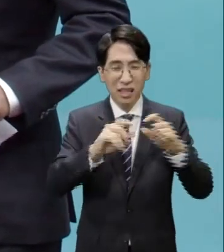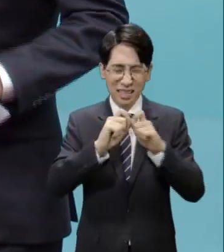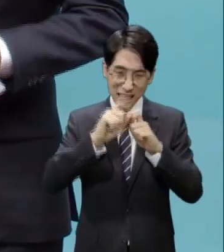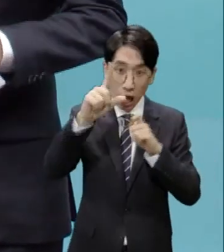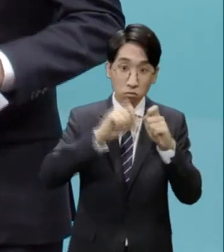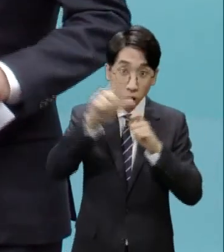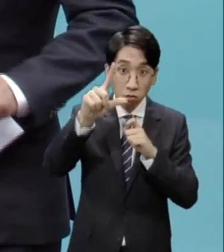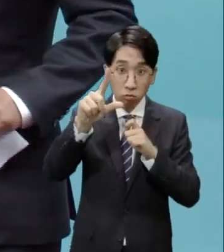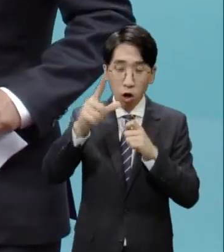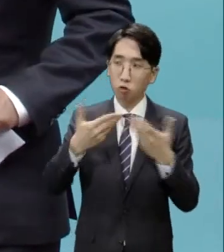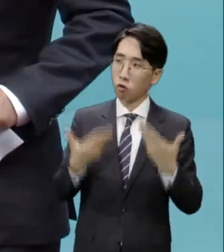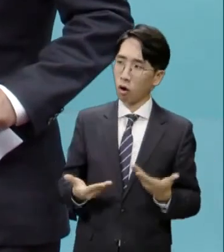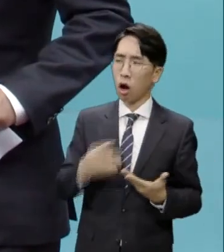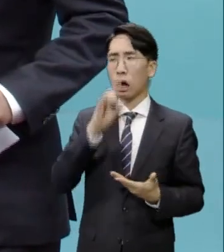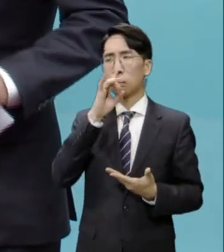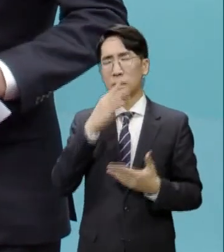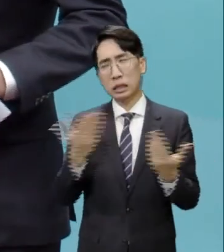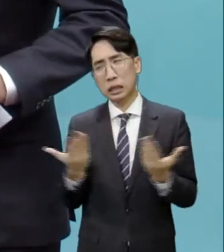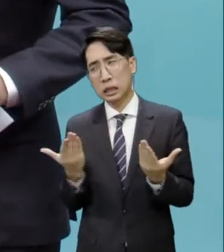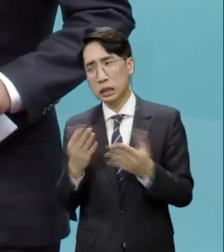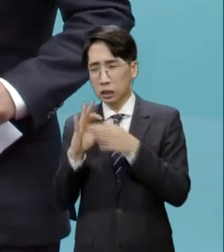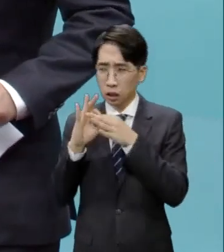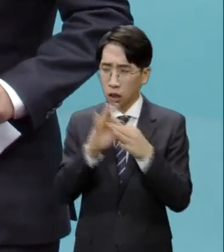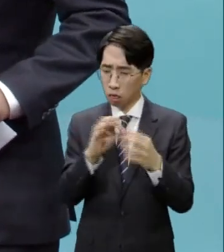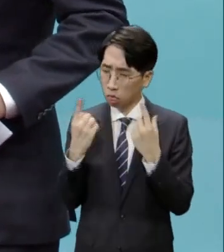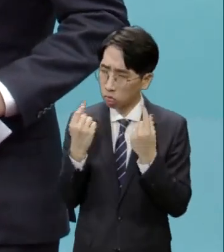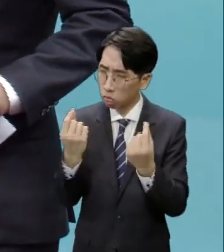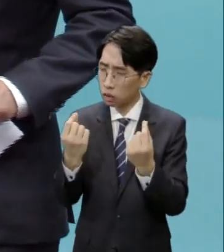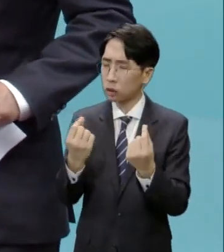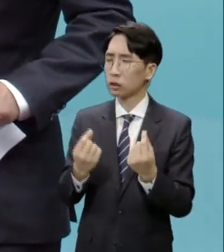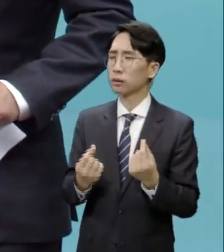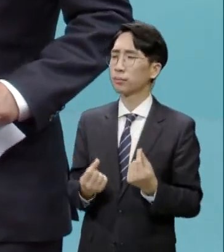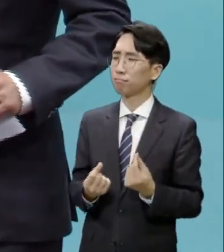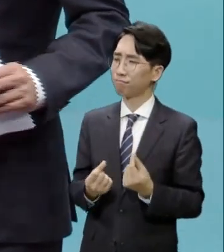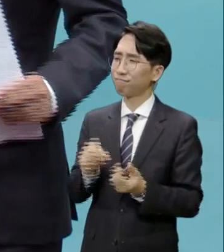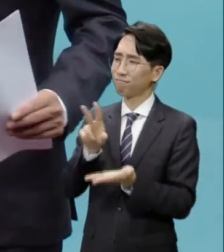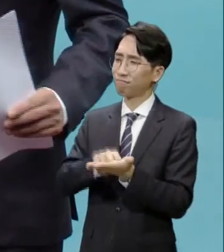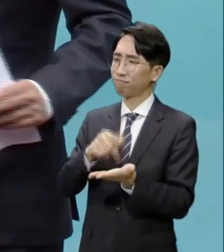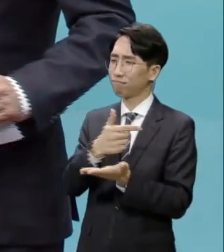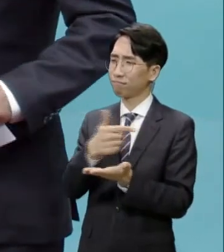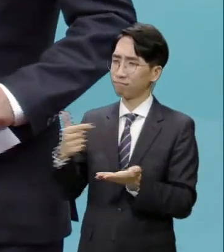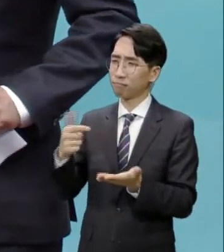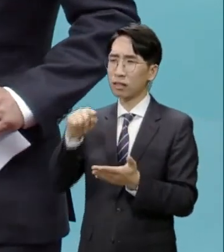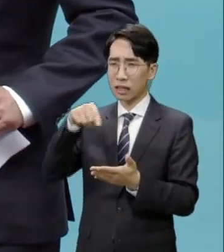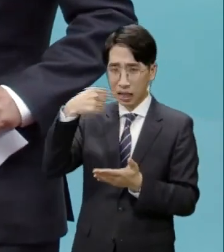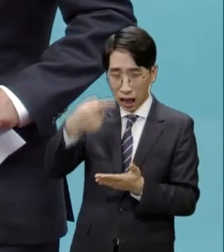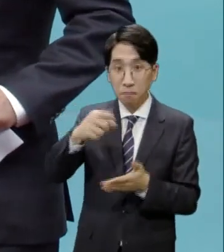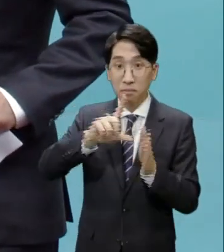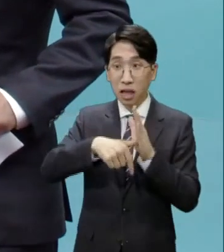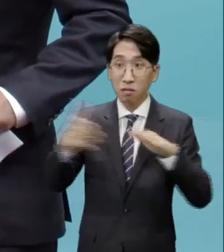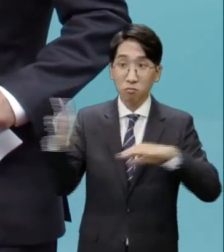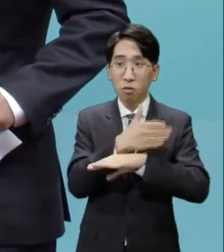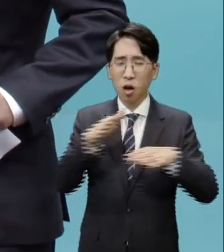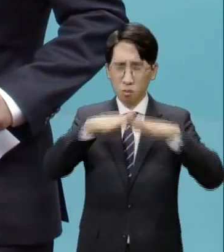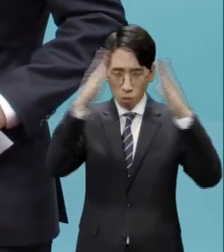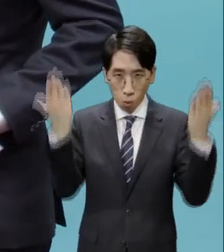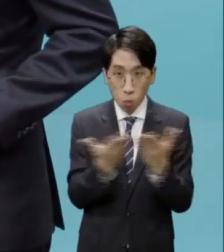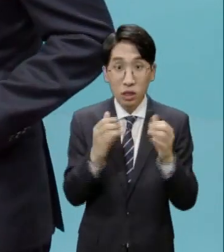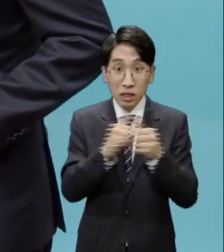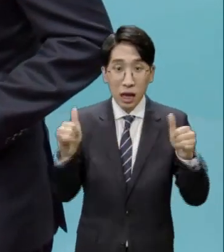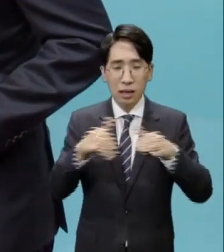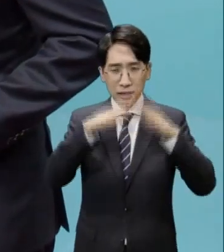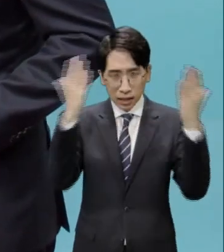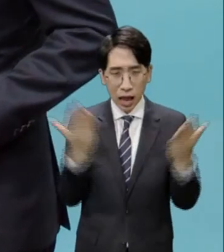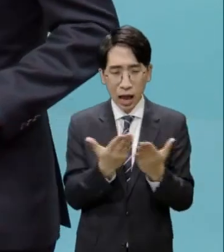분들을 따뜻하지 않게 그리고 또 아프게 만들었다고 지적을 했는데요 다음부터는 모든 국민이 공평하게 쉴 수 있도록